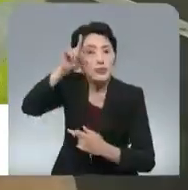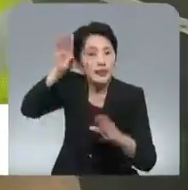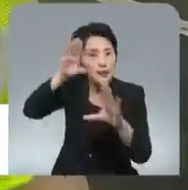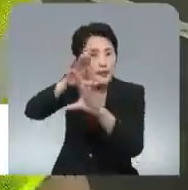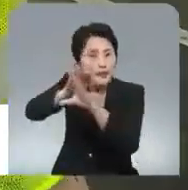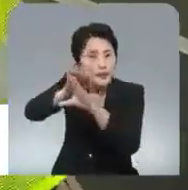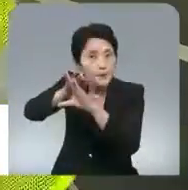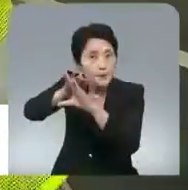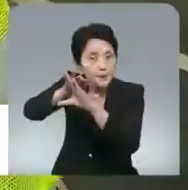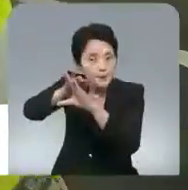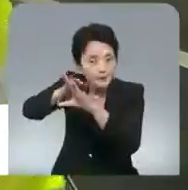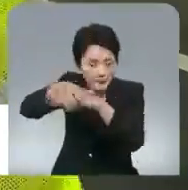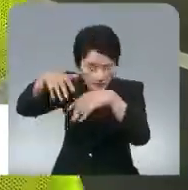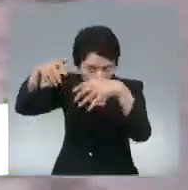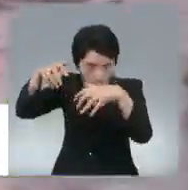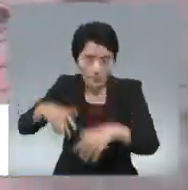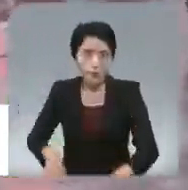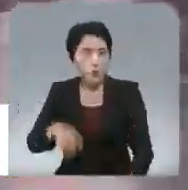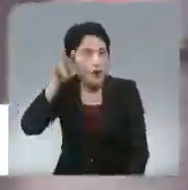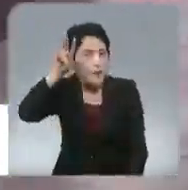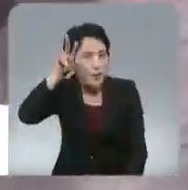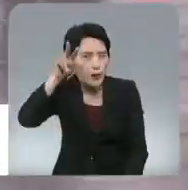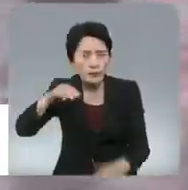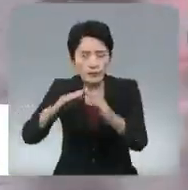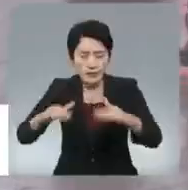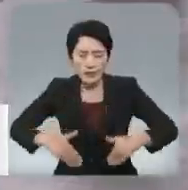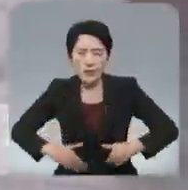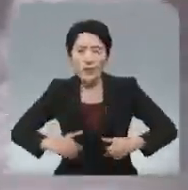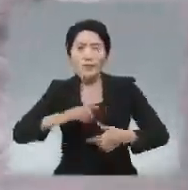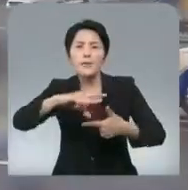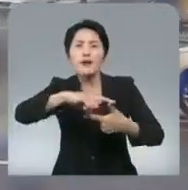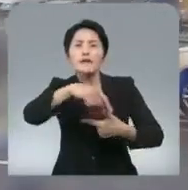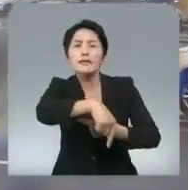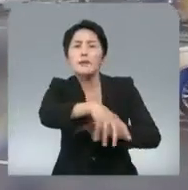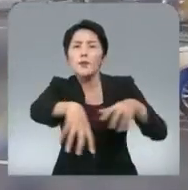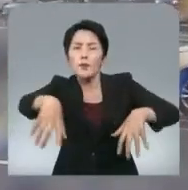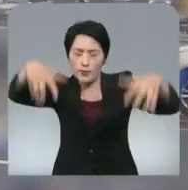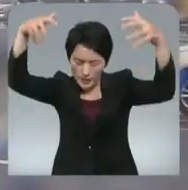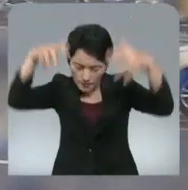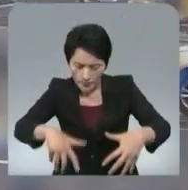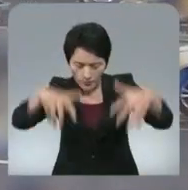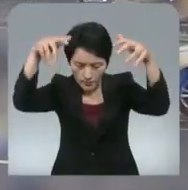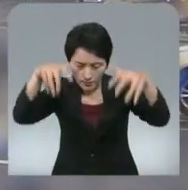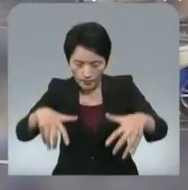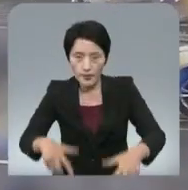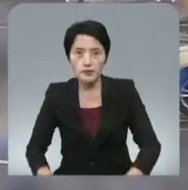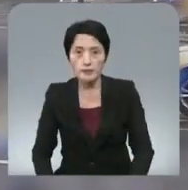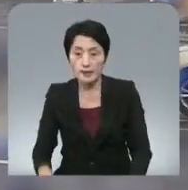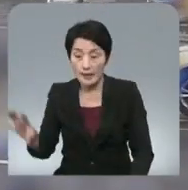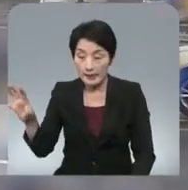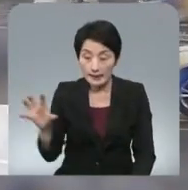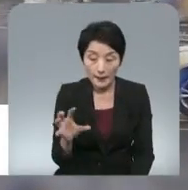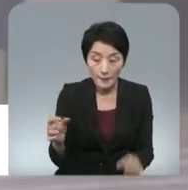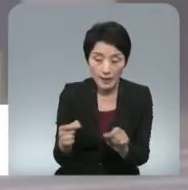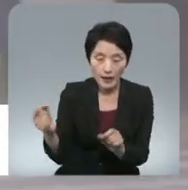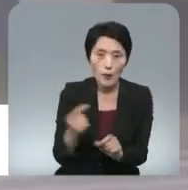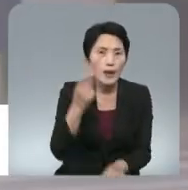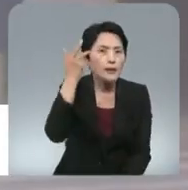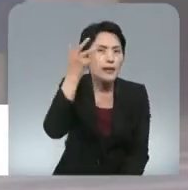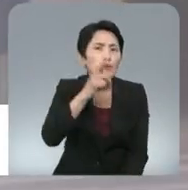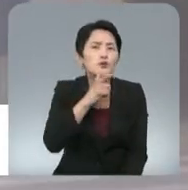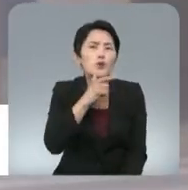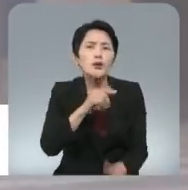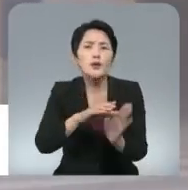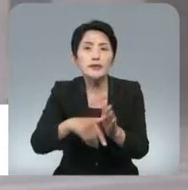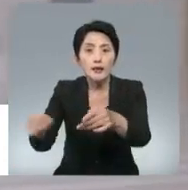mạnh kèm theo người lớn ngay từ đêm ngày mùng 1 tháng 9 đạo Susu sẽ có mưa Ừ từ các đám mây mưa thân thành ở vùng